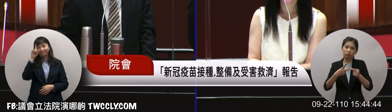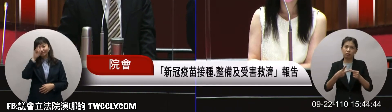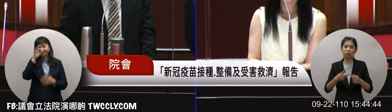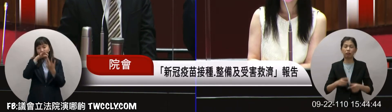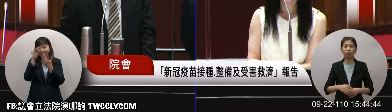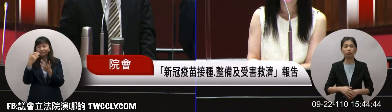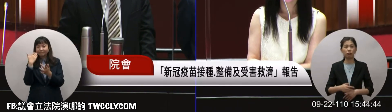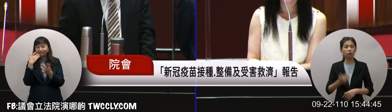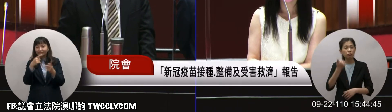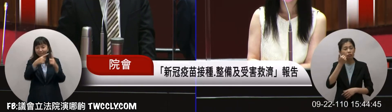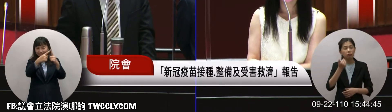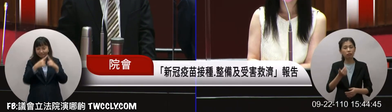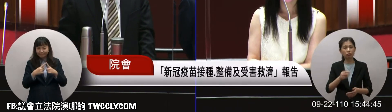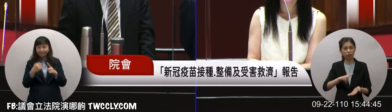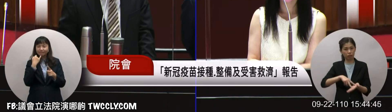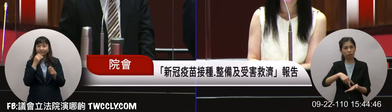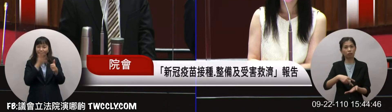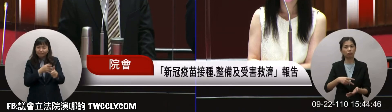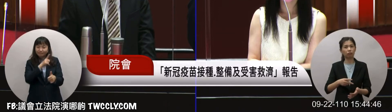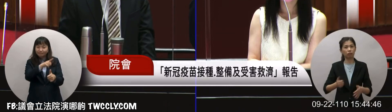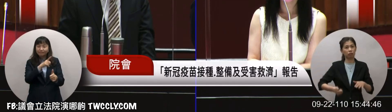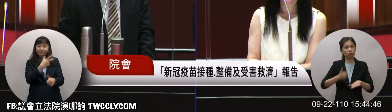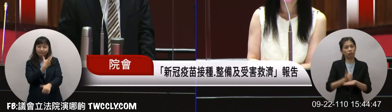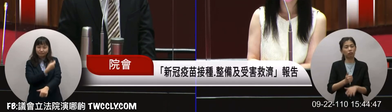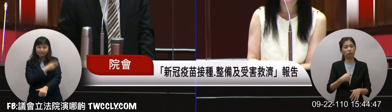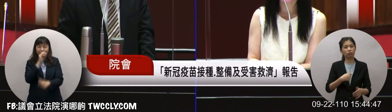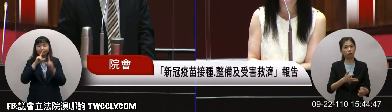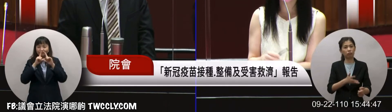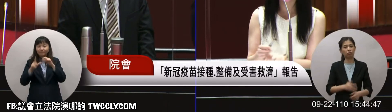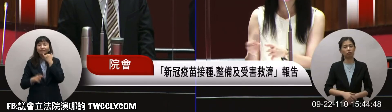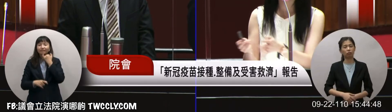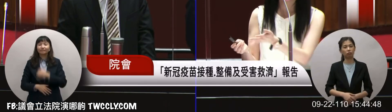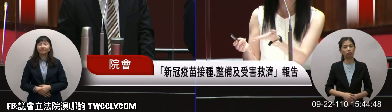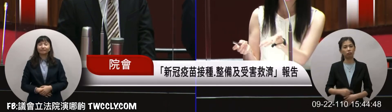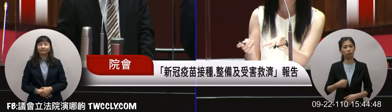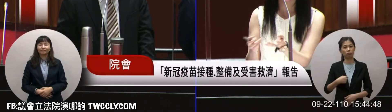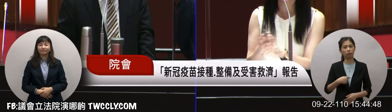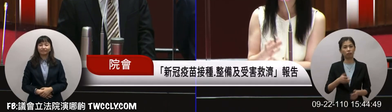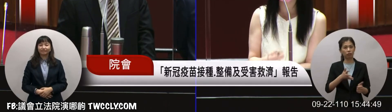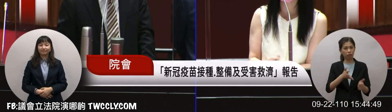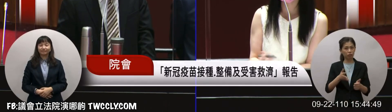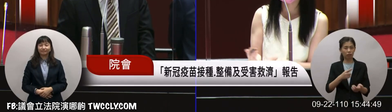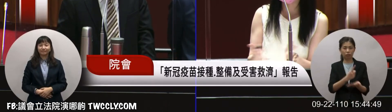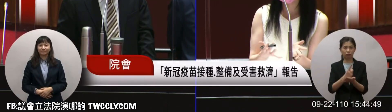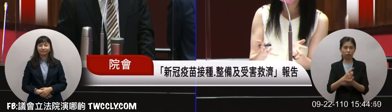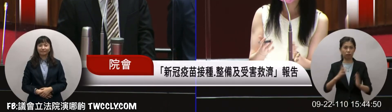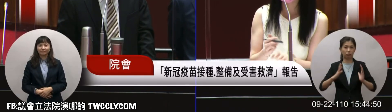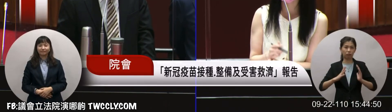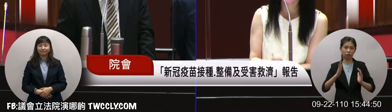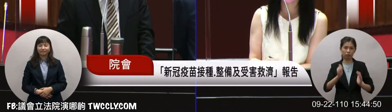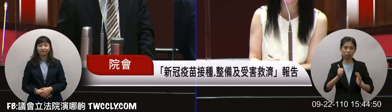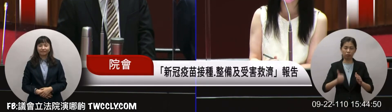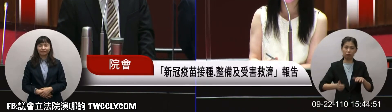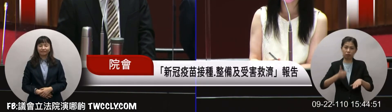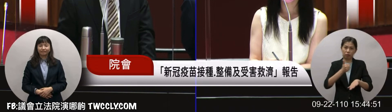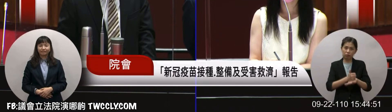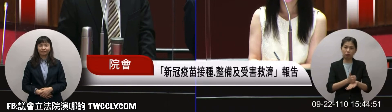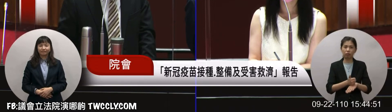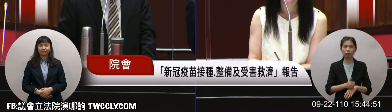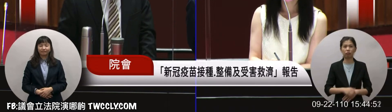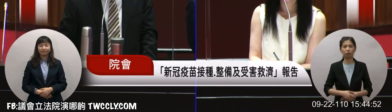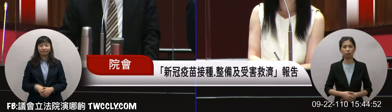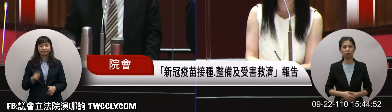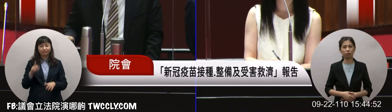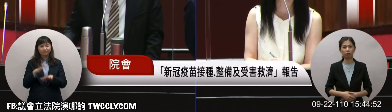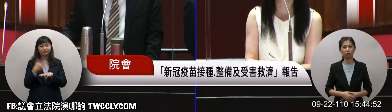请哪一位来，你可以问他，他可以回答你。 好，那我是不是请在座所有的官员都可以上台备询？ 你这样不